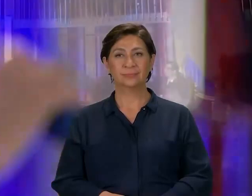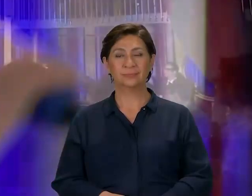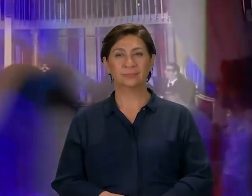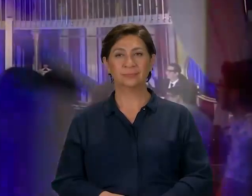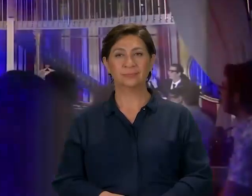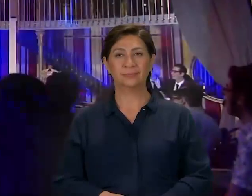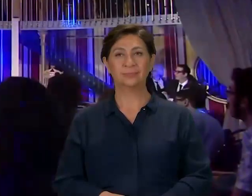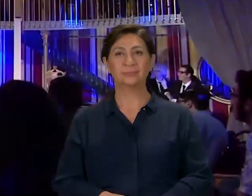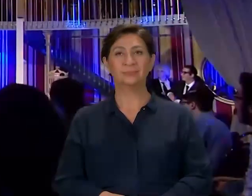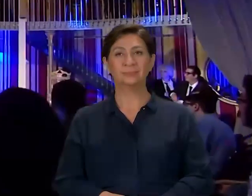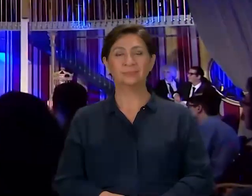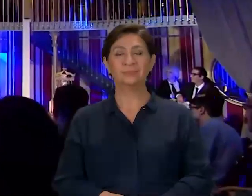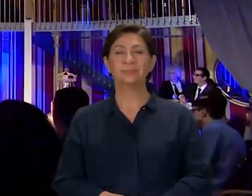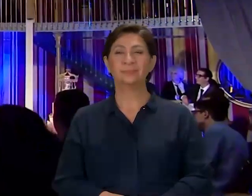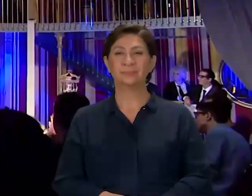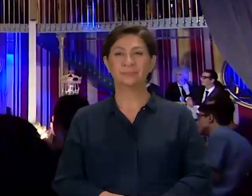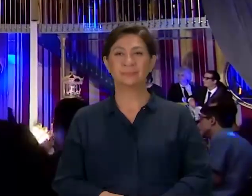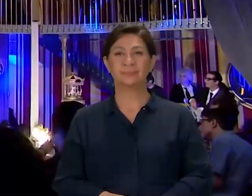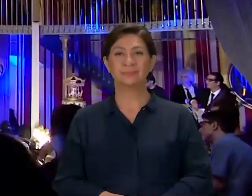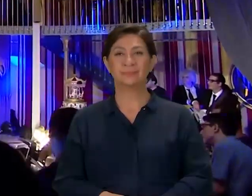видал вас.